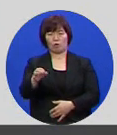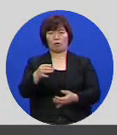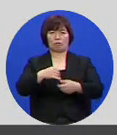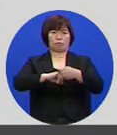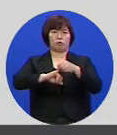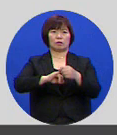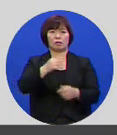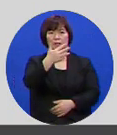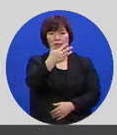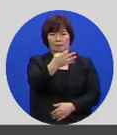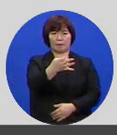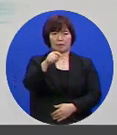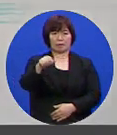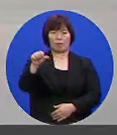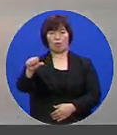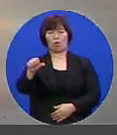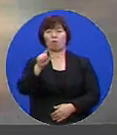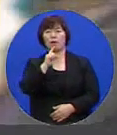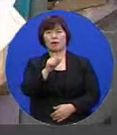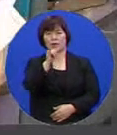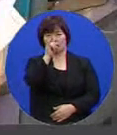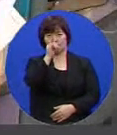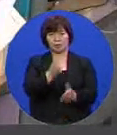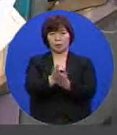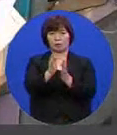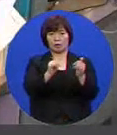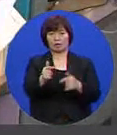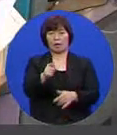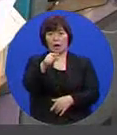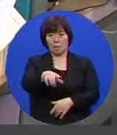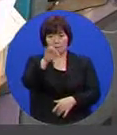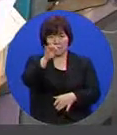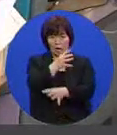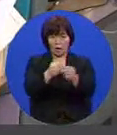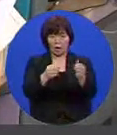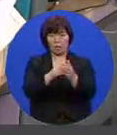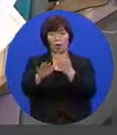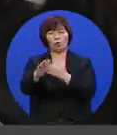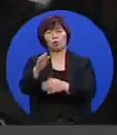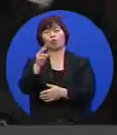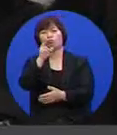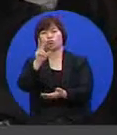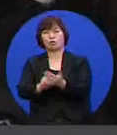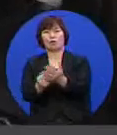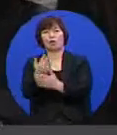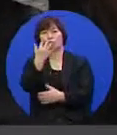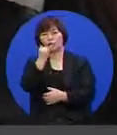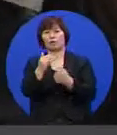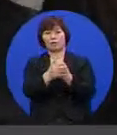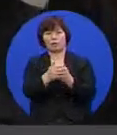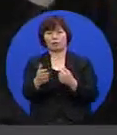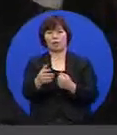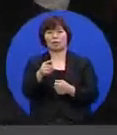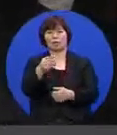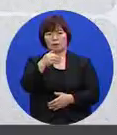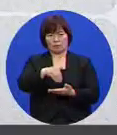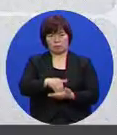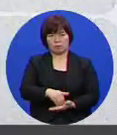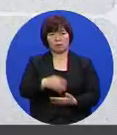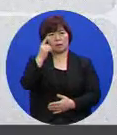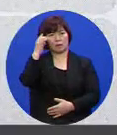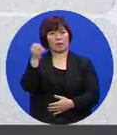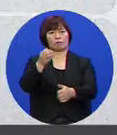사항이 14.5%였습니다. 전문가들은 섣부른 계약은 해약 시 자칫 위약금 폭탄으로 되돌아올 수 있는 만큼 신중한